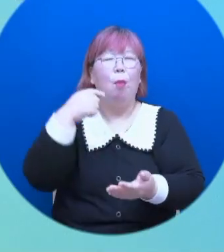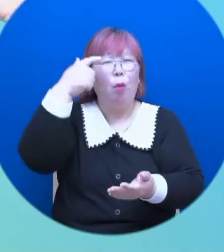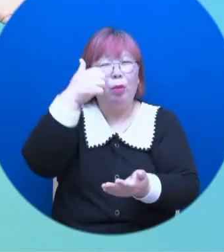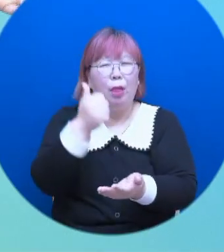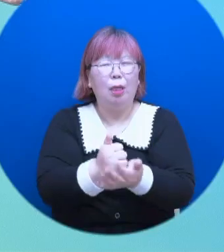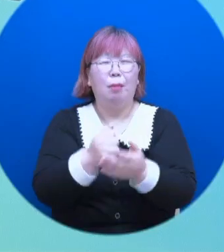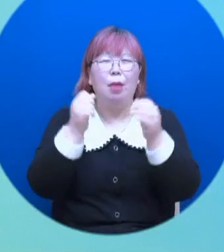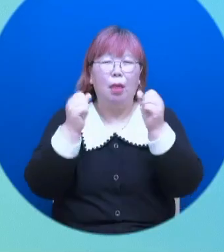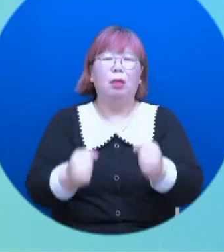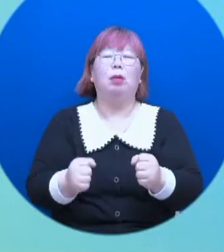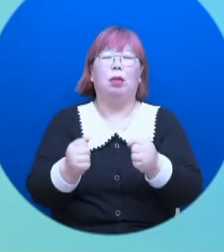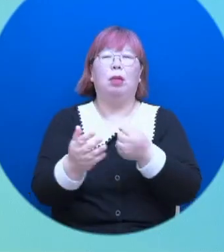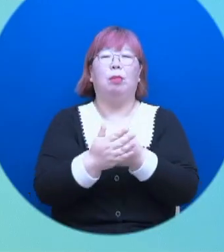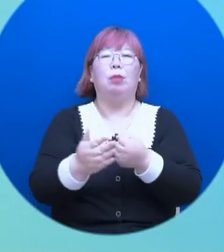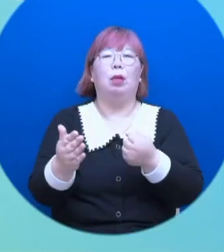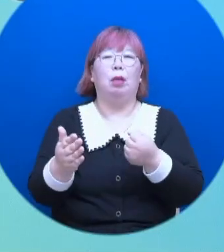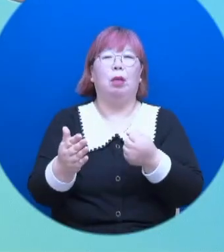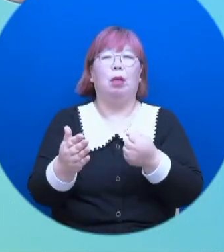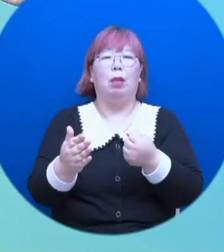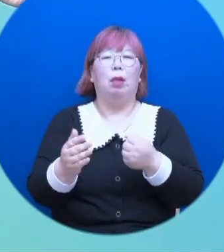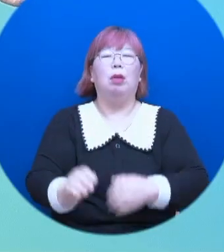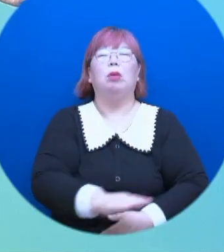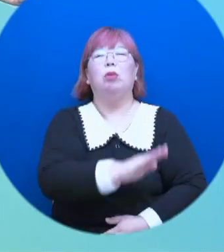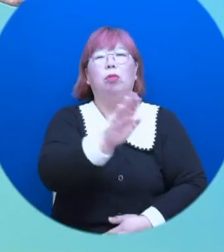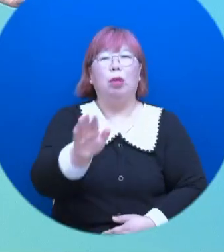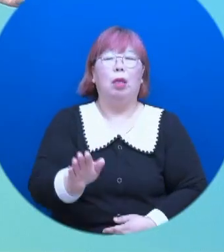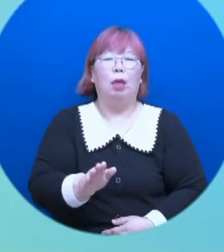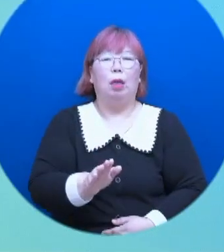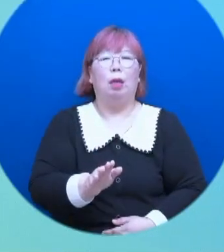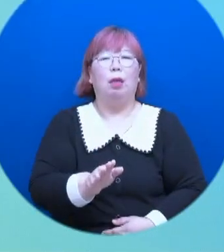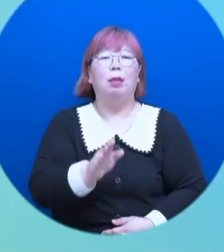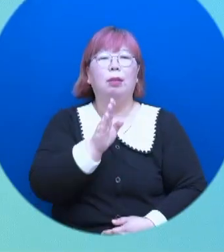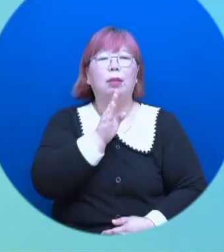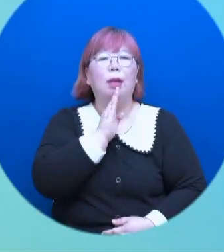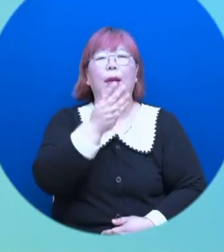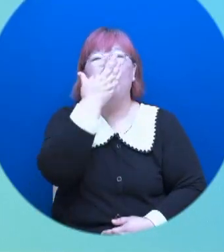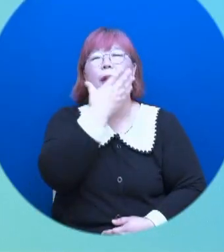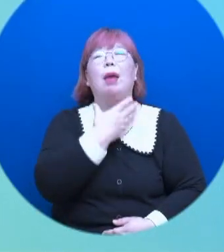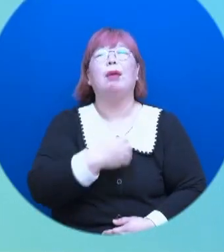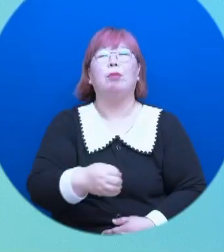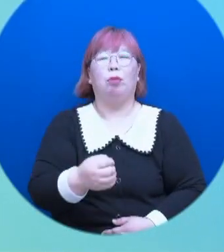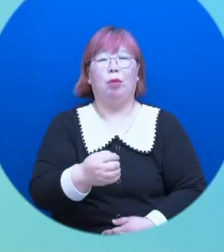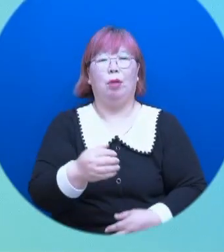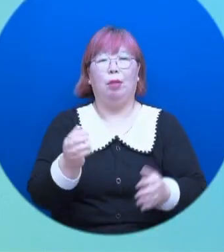목사님이 계셔서 우리가 참 행복했습니다.